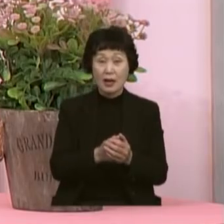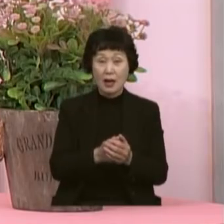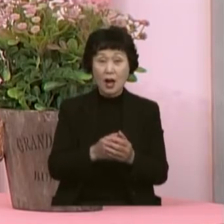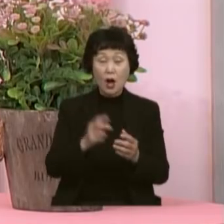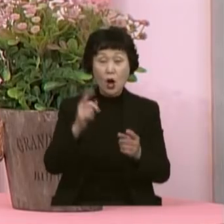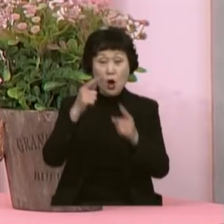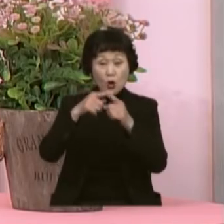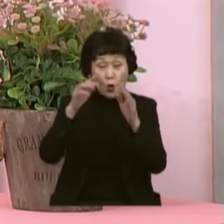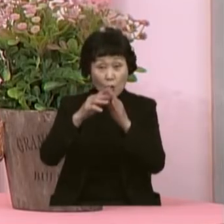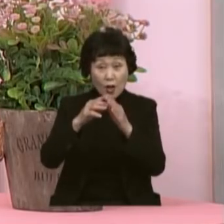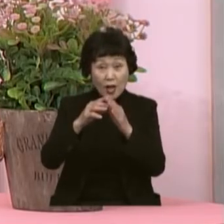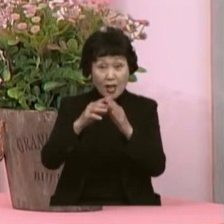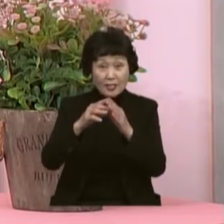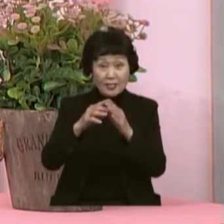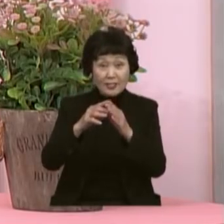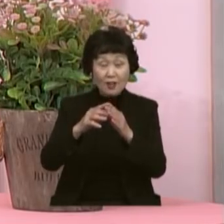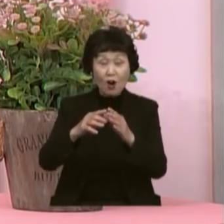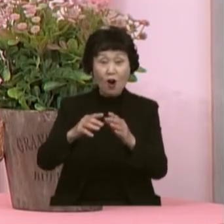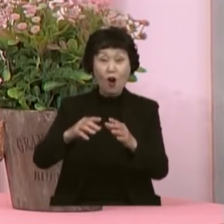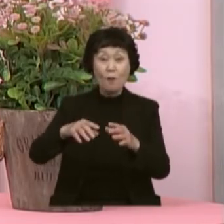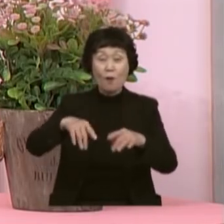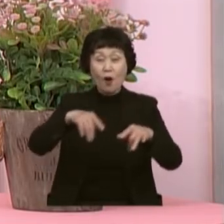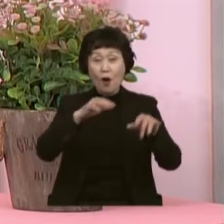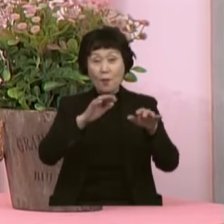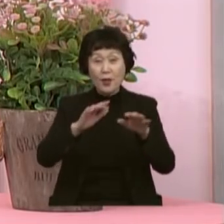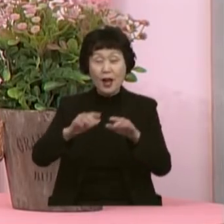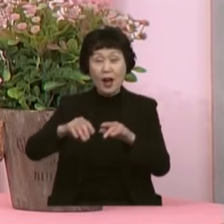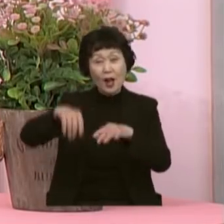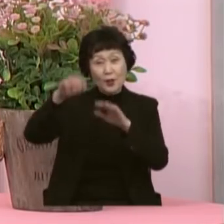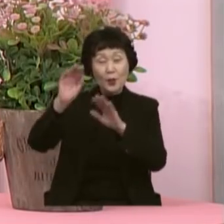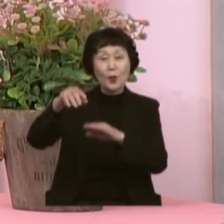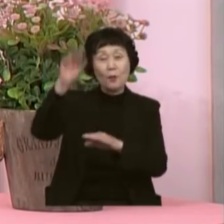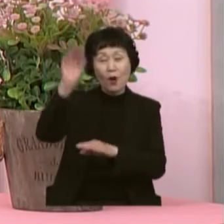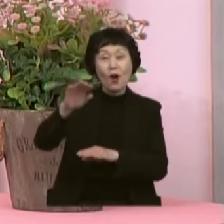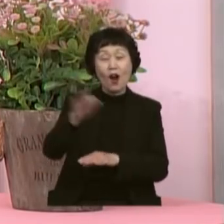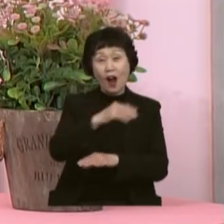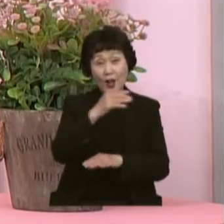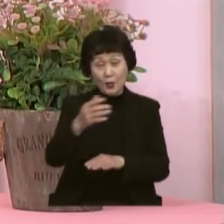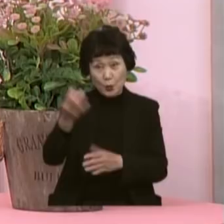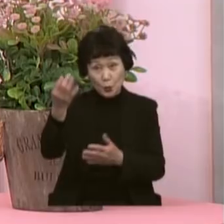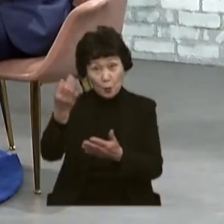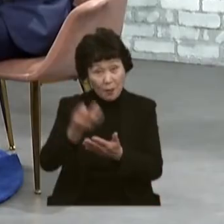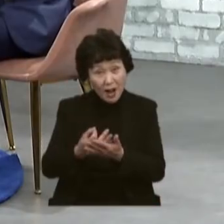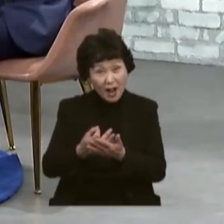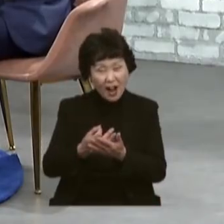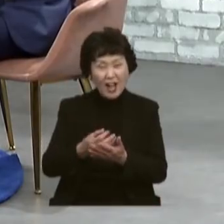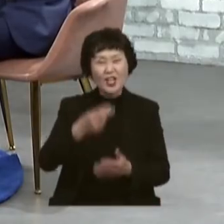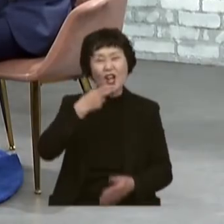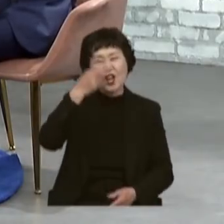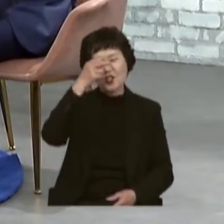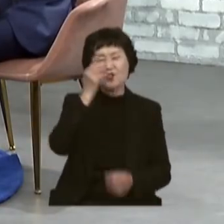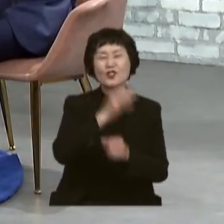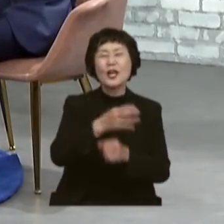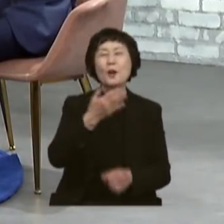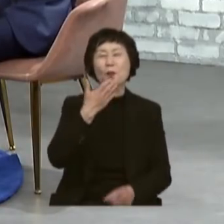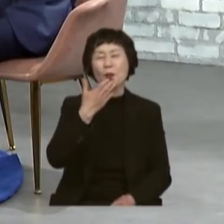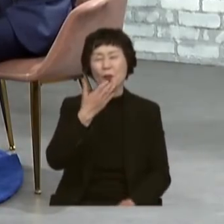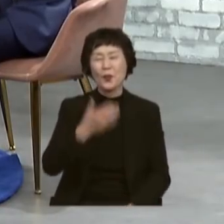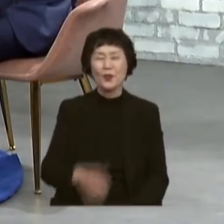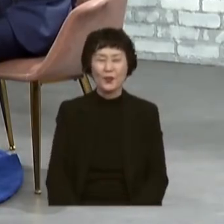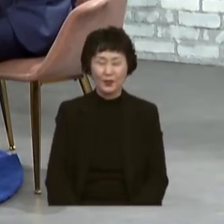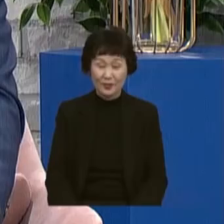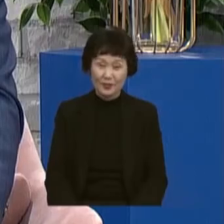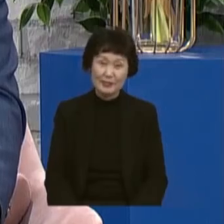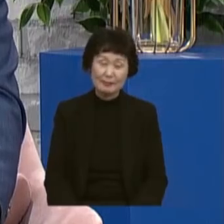뭐. 그러니까 지금 생각해 보면 아주 게 아 죽을 짓을 다 한 거예요. 자 그러다가 이제 그 84년도 10월에 그